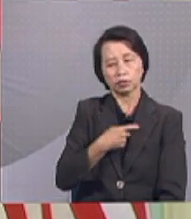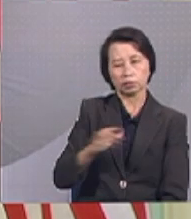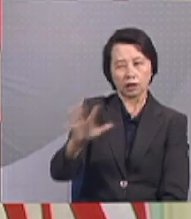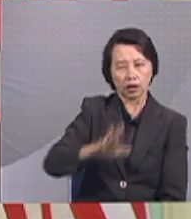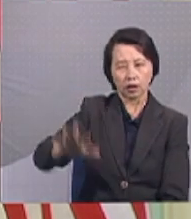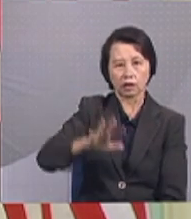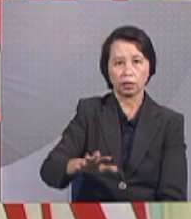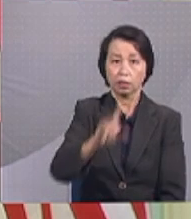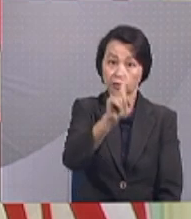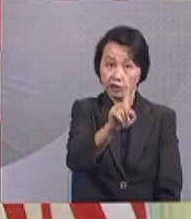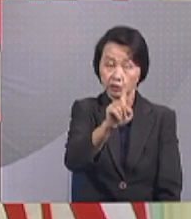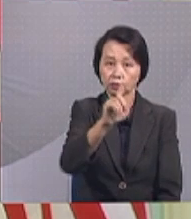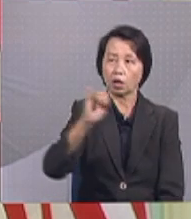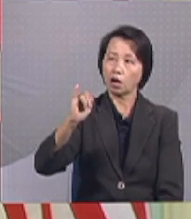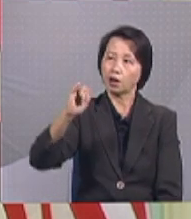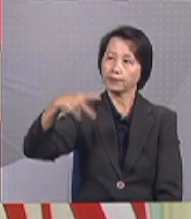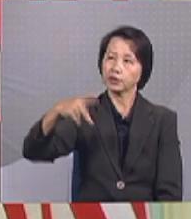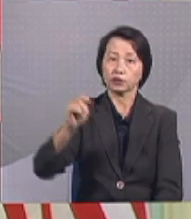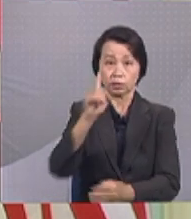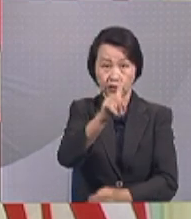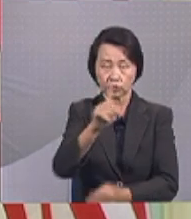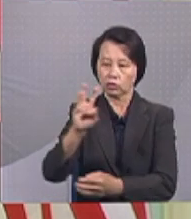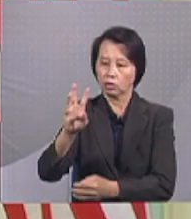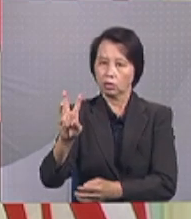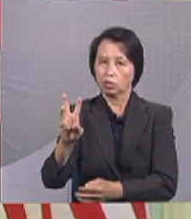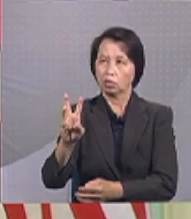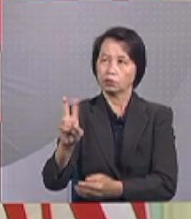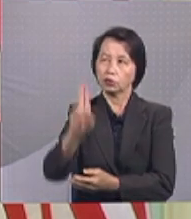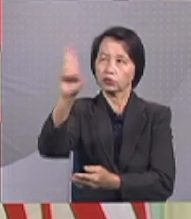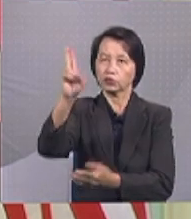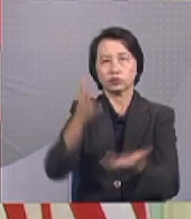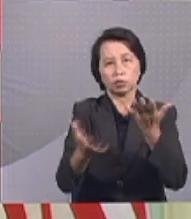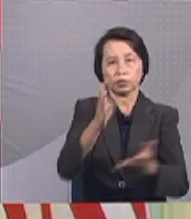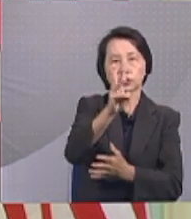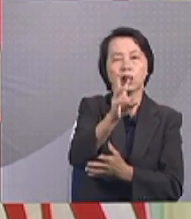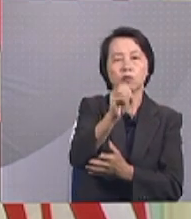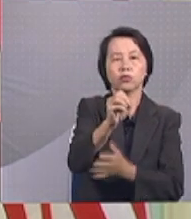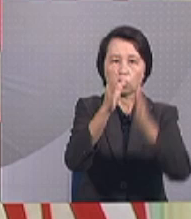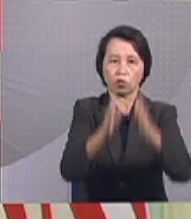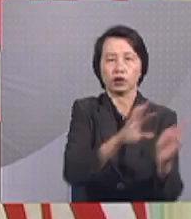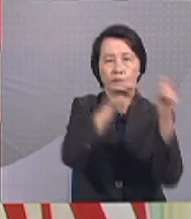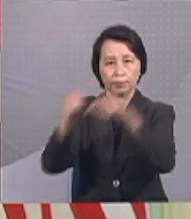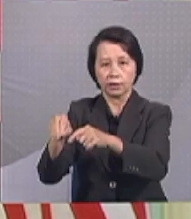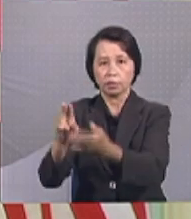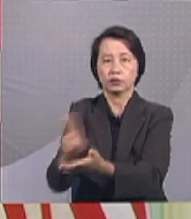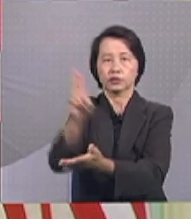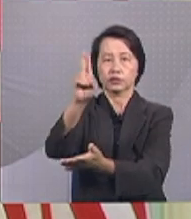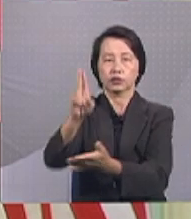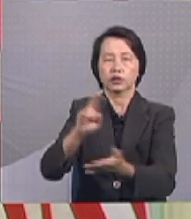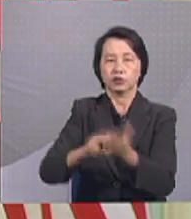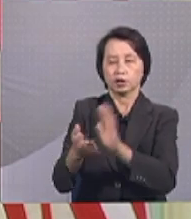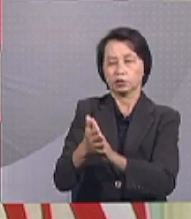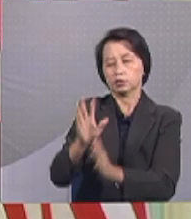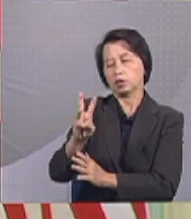untuk satu IPT lebih kurang 60 orang saja setiap IPT itu. Jadi tidak merupakan kumpulan